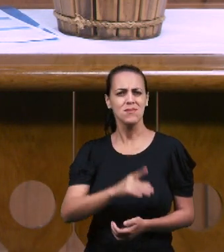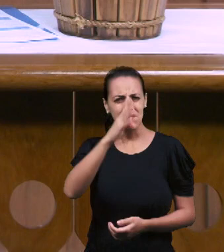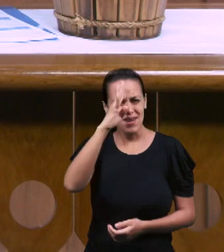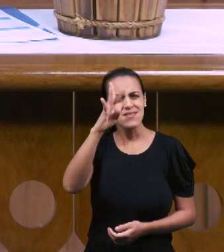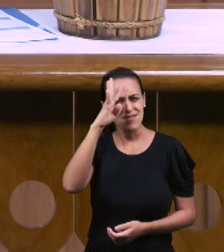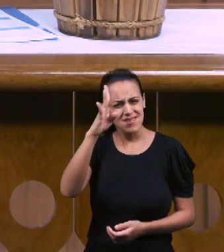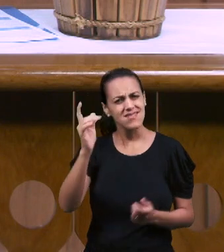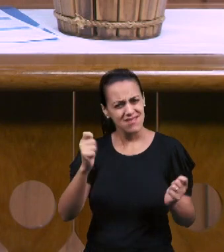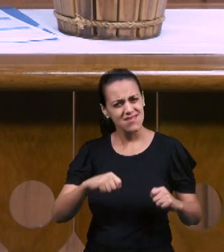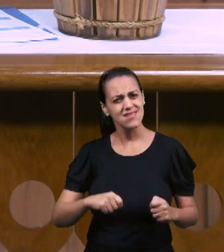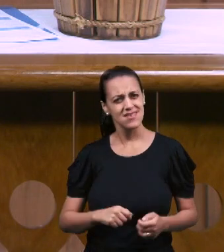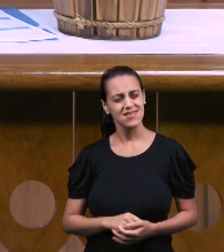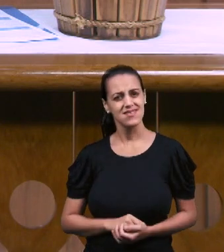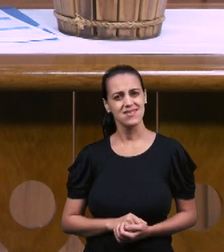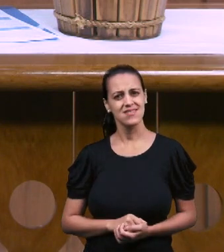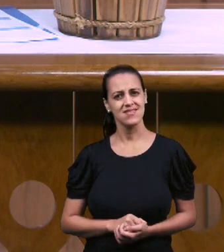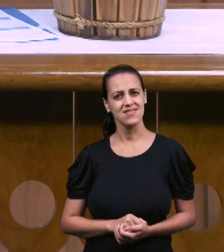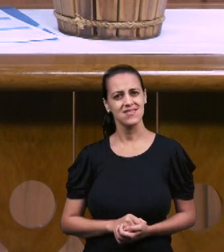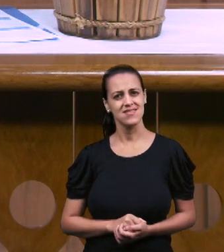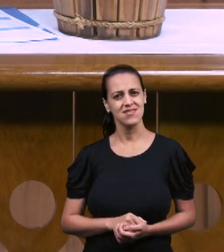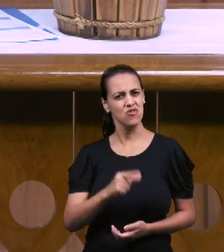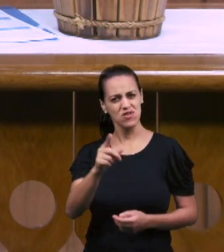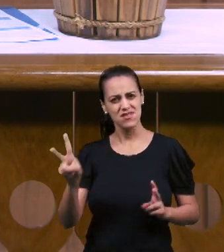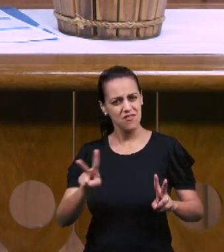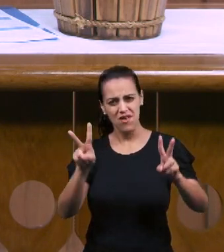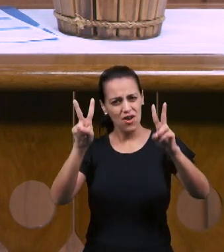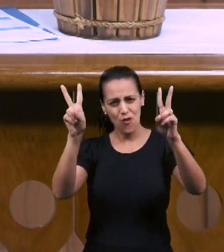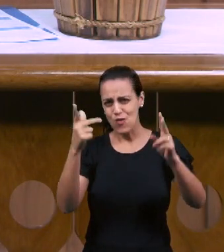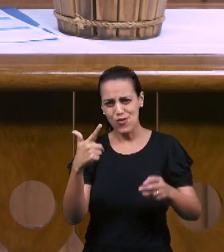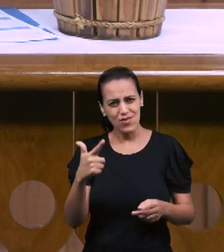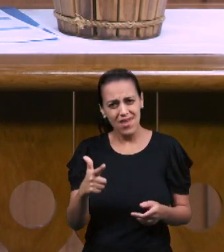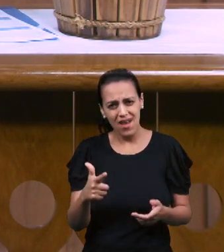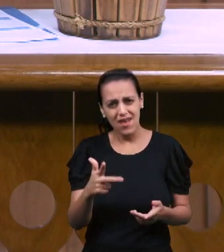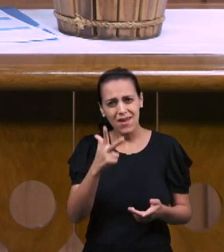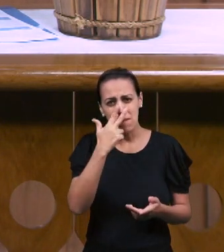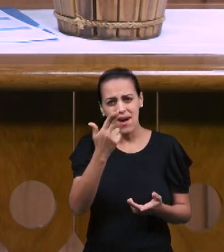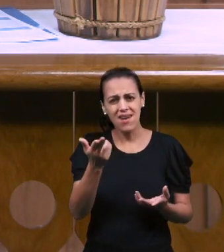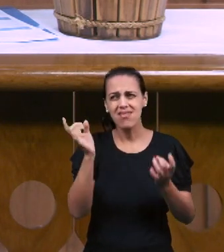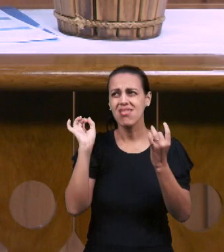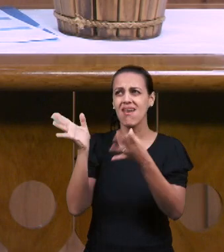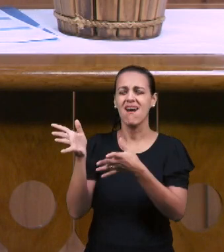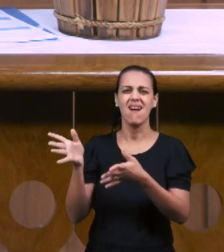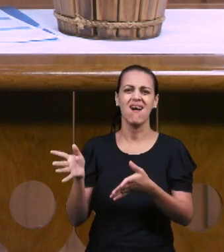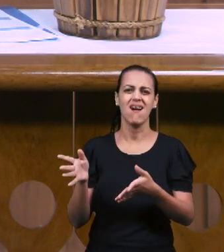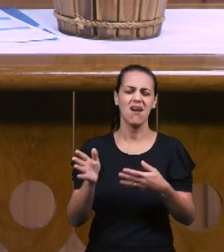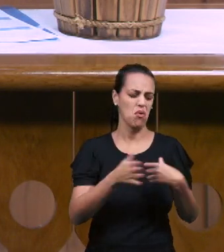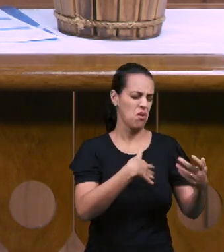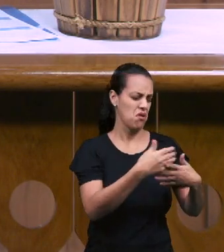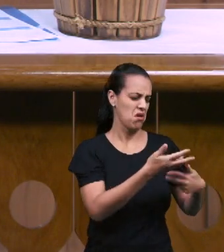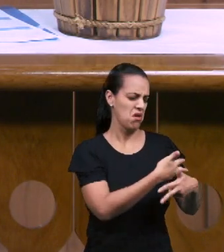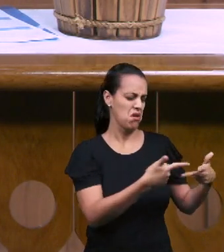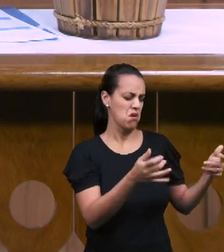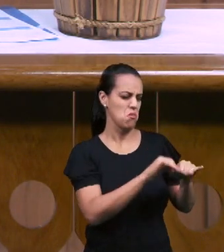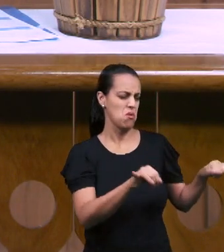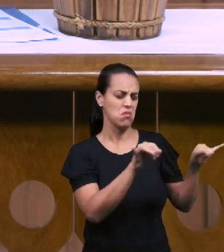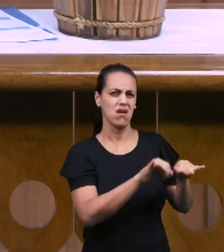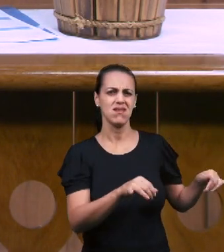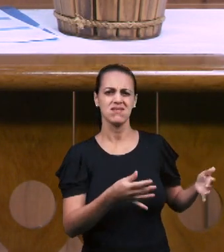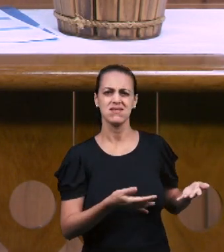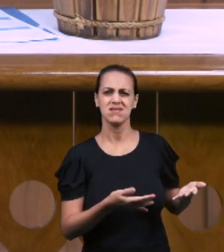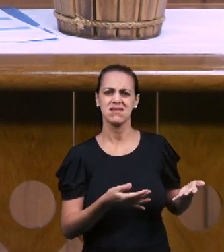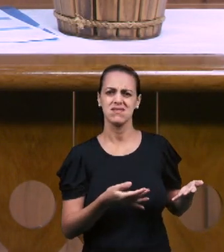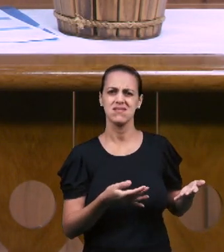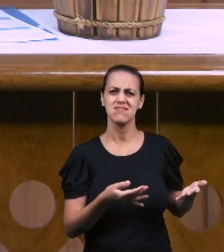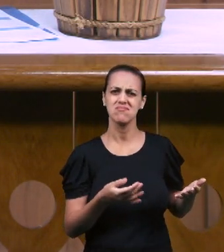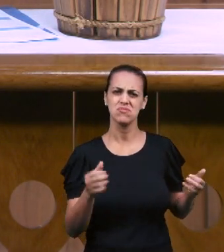et vous et moi, on ne porte qui ne donne pas la valeur cela. Donc, on échange cette élection pour n'importe quoi.